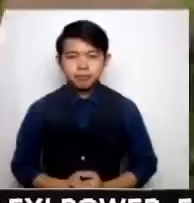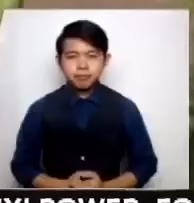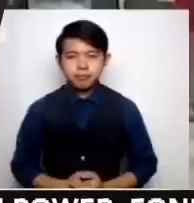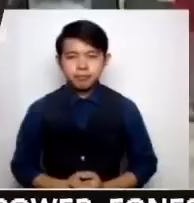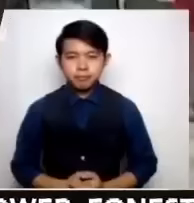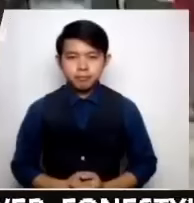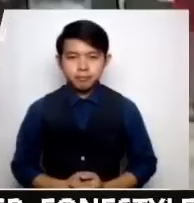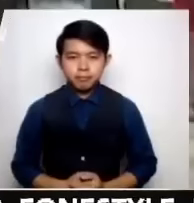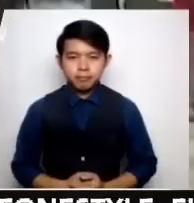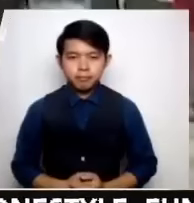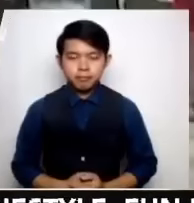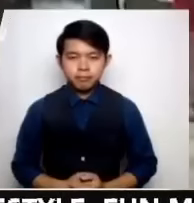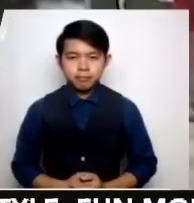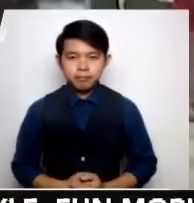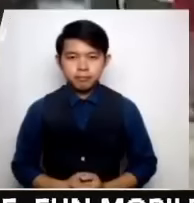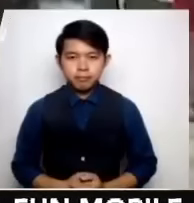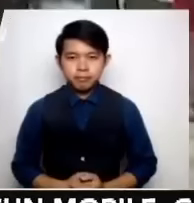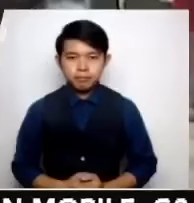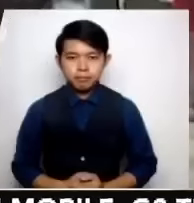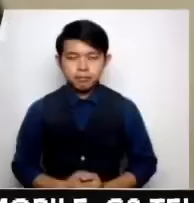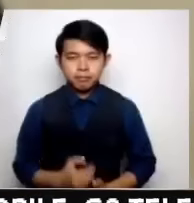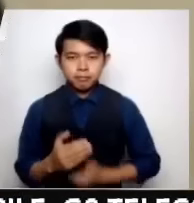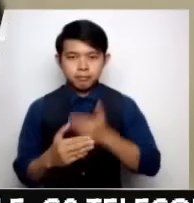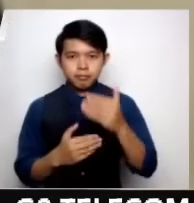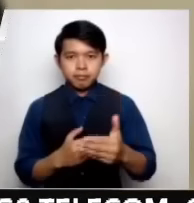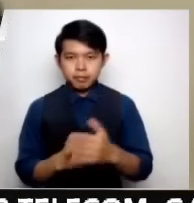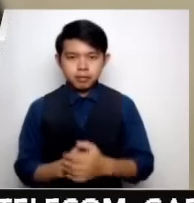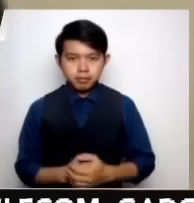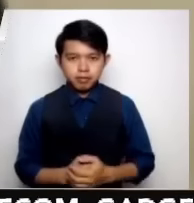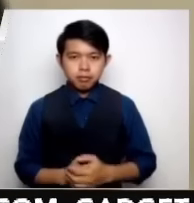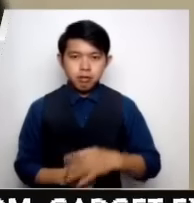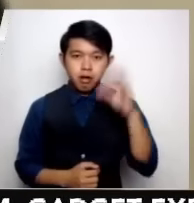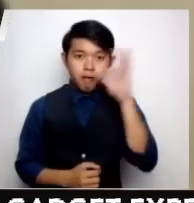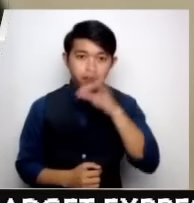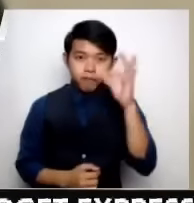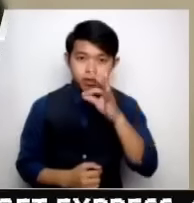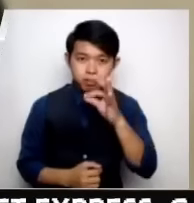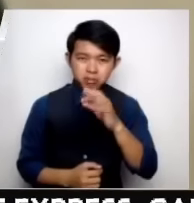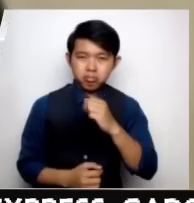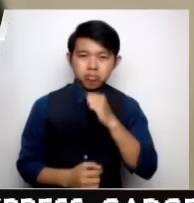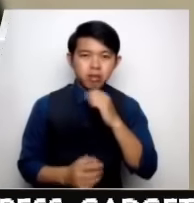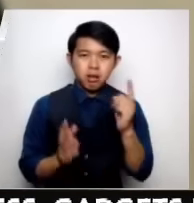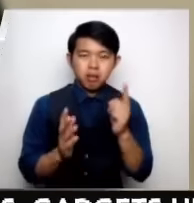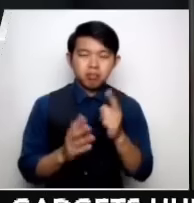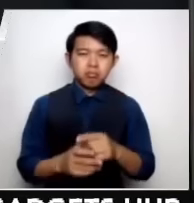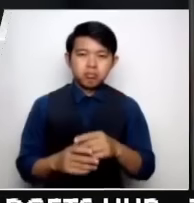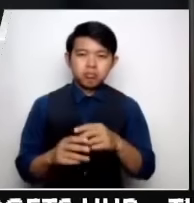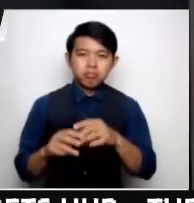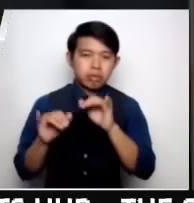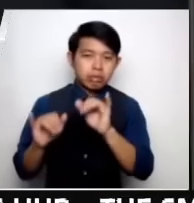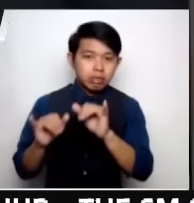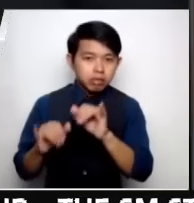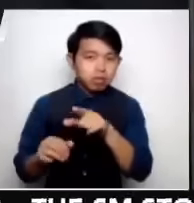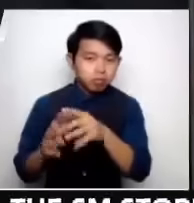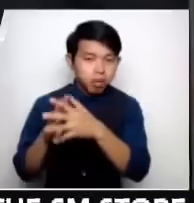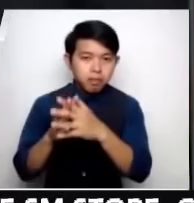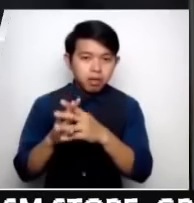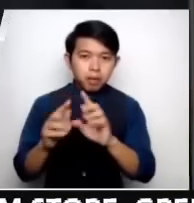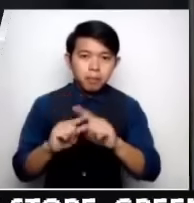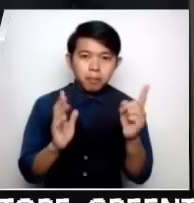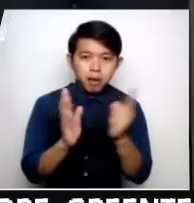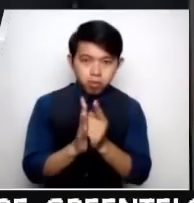Mga Pilipinong iligad na naninirahan o TNT sa Amerika, pinayuhan ng Embahada ng Pilipinas na kusa ng umuwi. Lalo't pangako ni